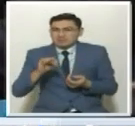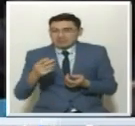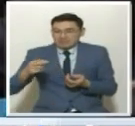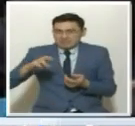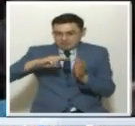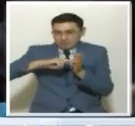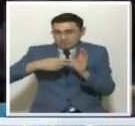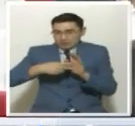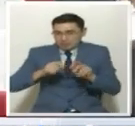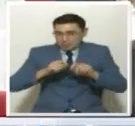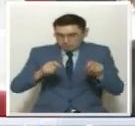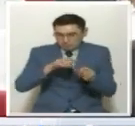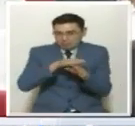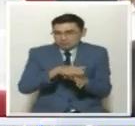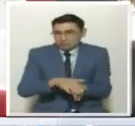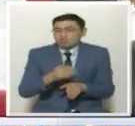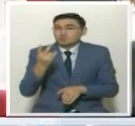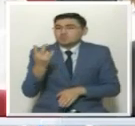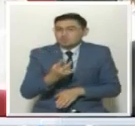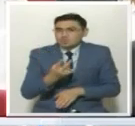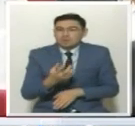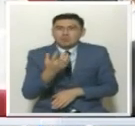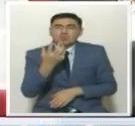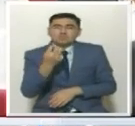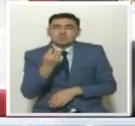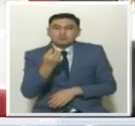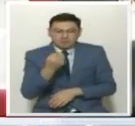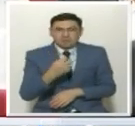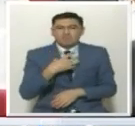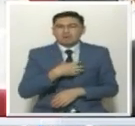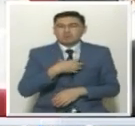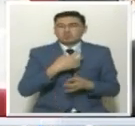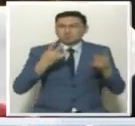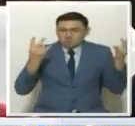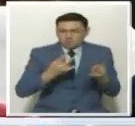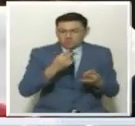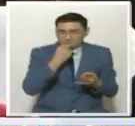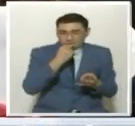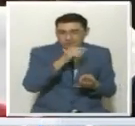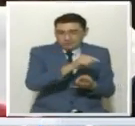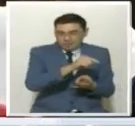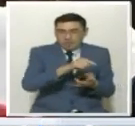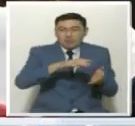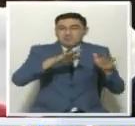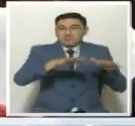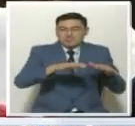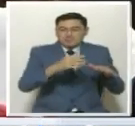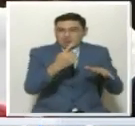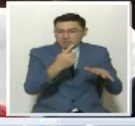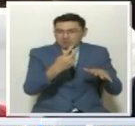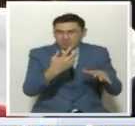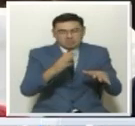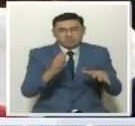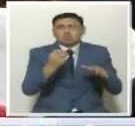орындау. Бесіншіден, әлеуметтік маңызы бар азық-түлік тауарларын өткізу бойынша сауда нүктелерін ұлғайту. Бұдан басқа, облысты